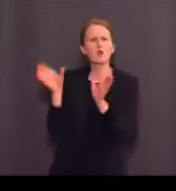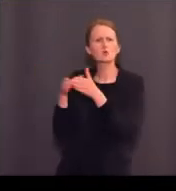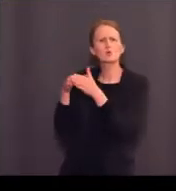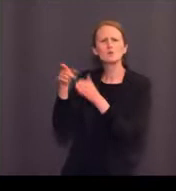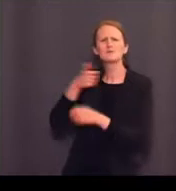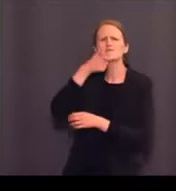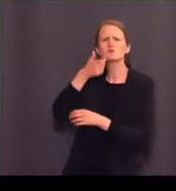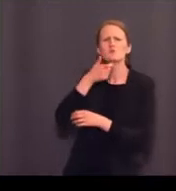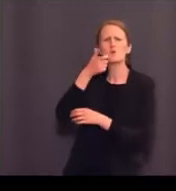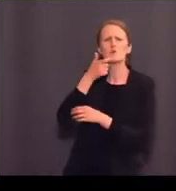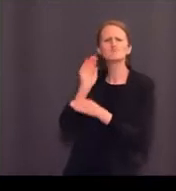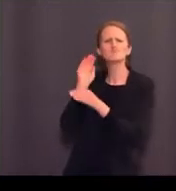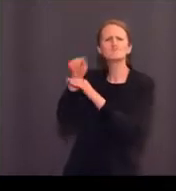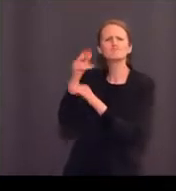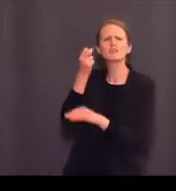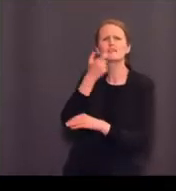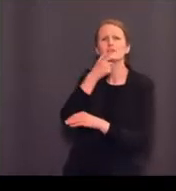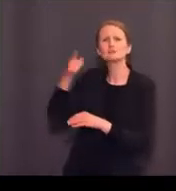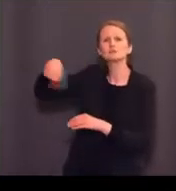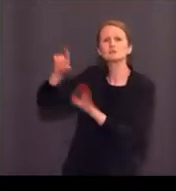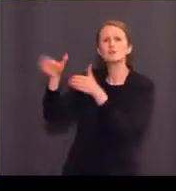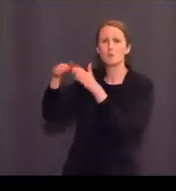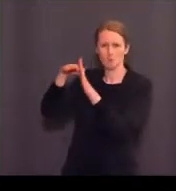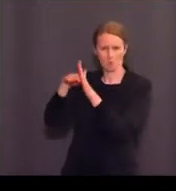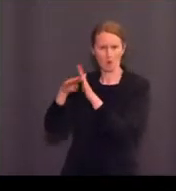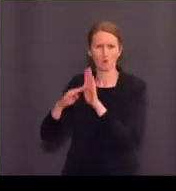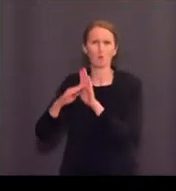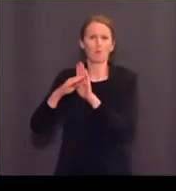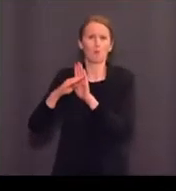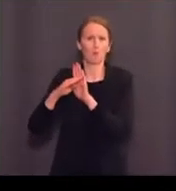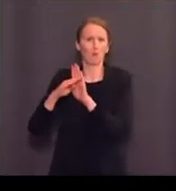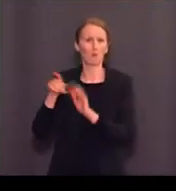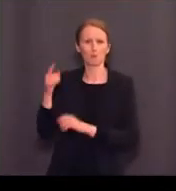Elle est la plus prononcée chez les personnes dans la quarantaine, avec plus